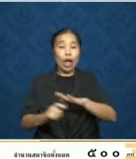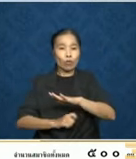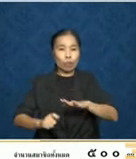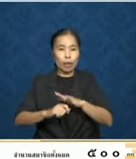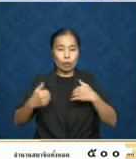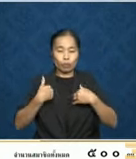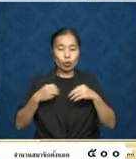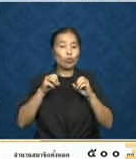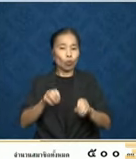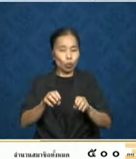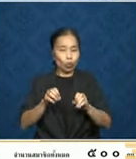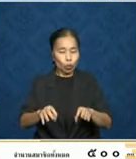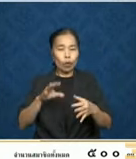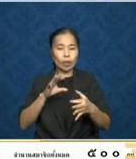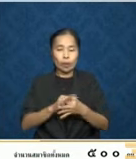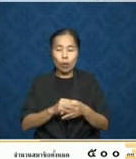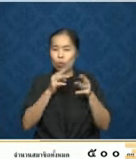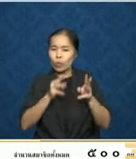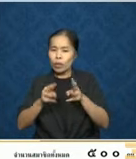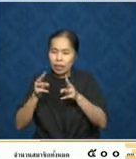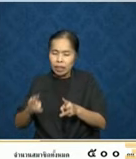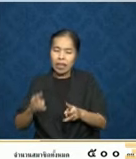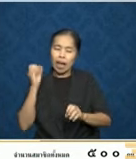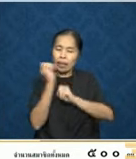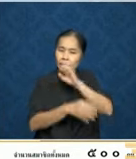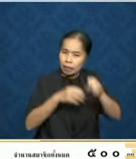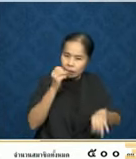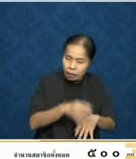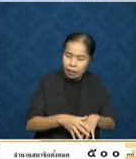สิกของการรีไซเคิลเลยนะคะมีการบอกว่า